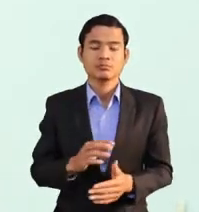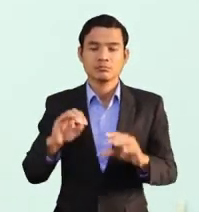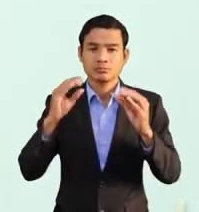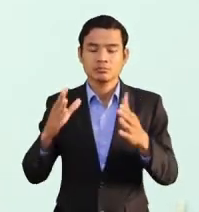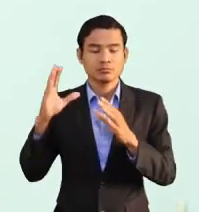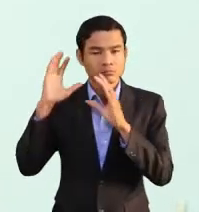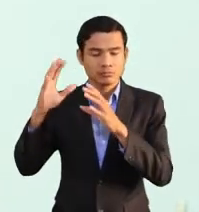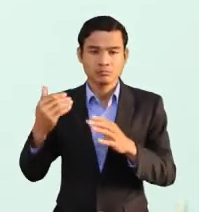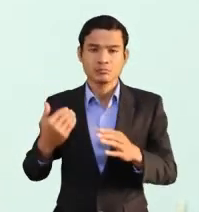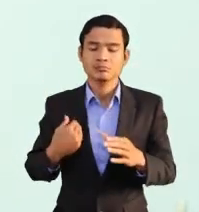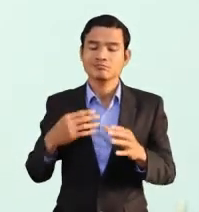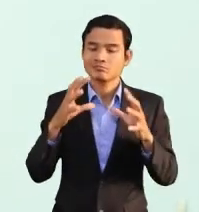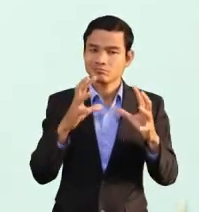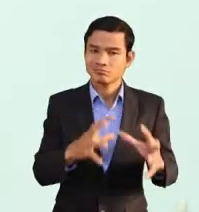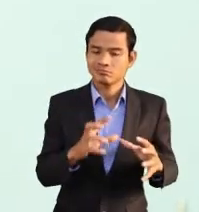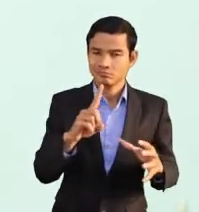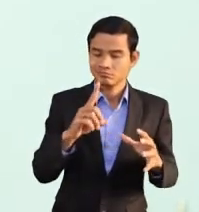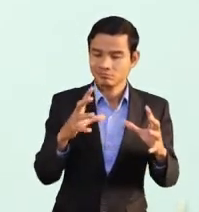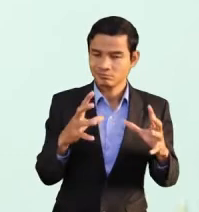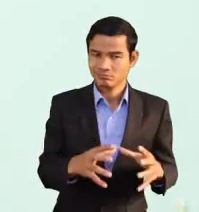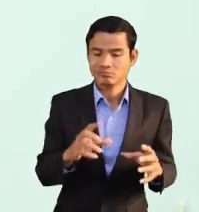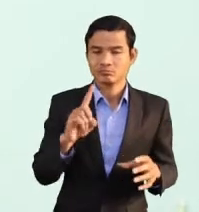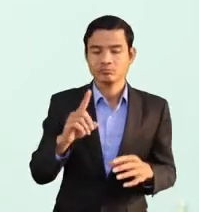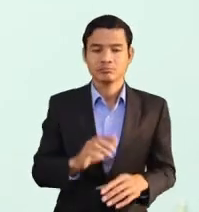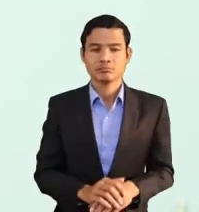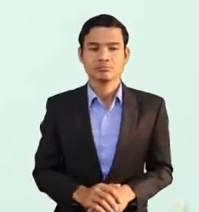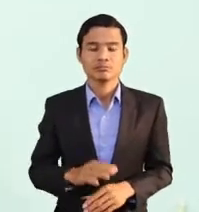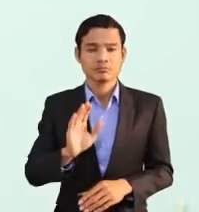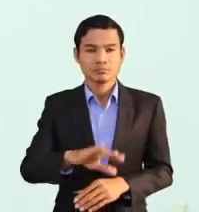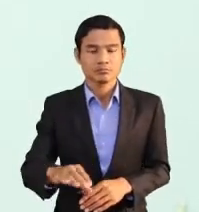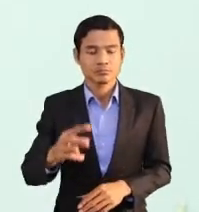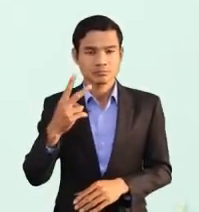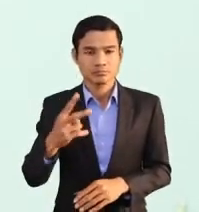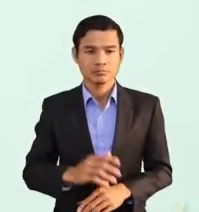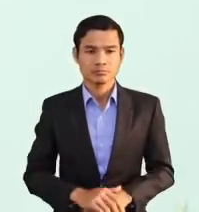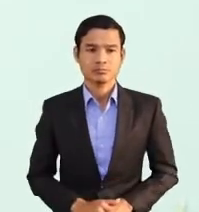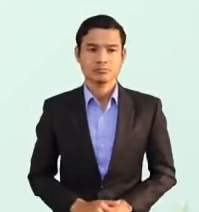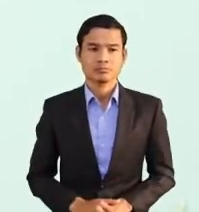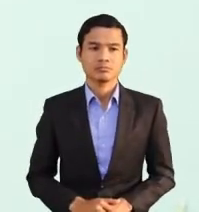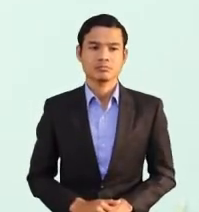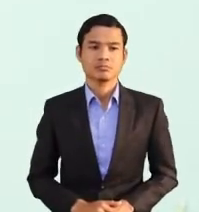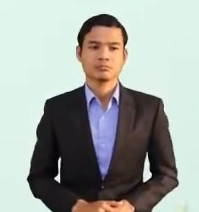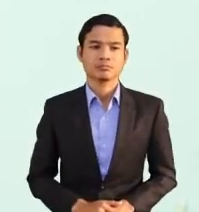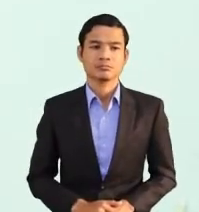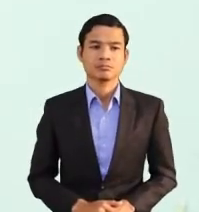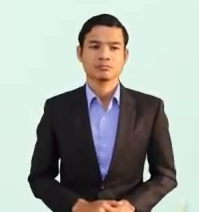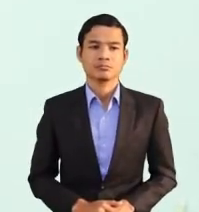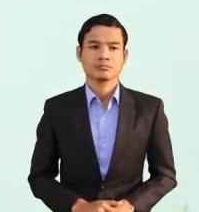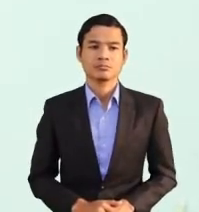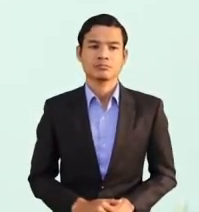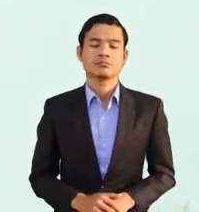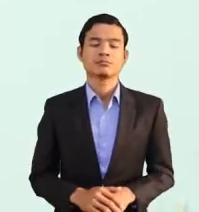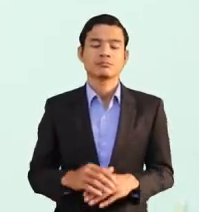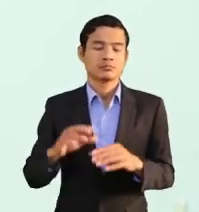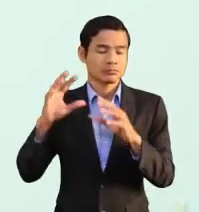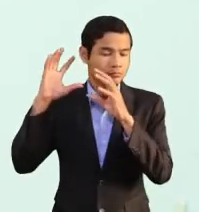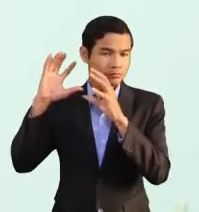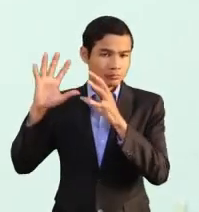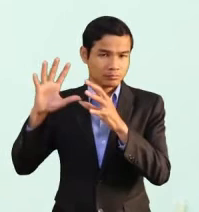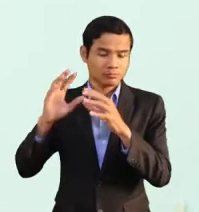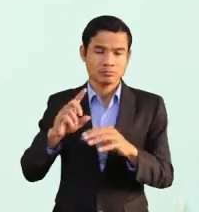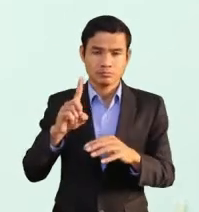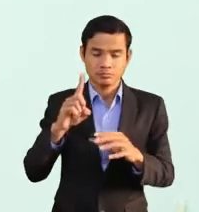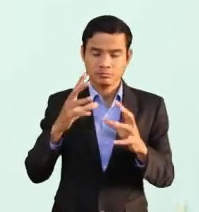miến phải đồn mà thầy tiết hay cha chẳng con mớ thả ta phải đồn